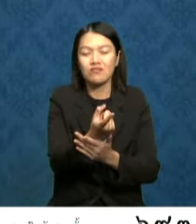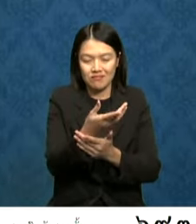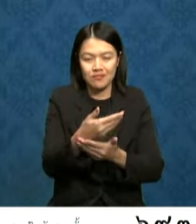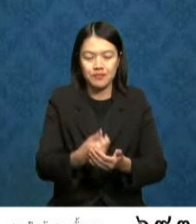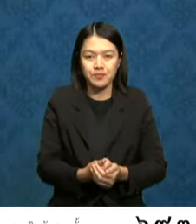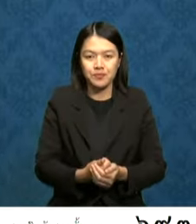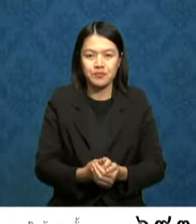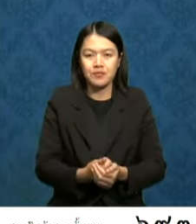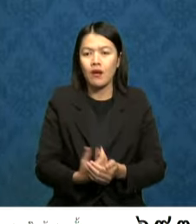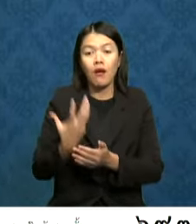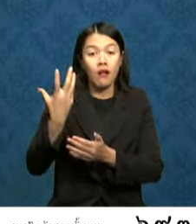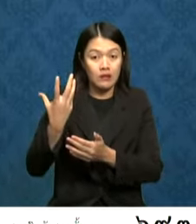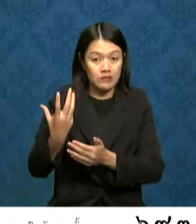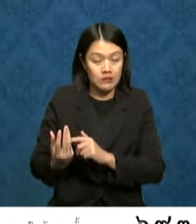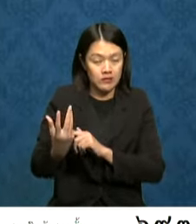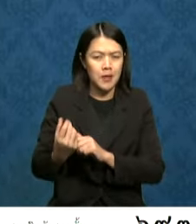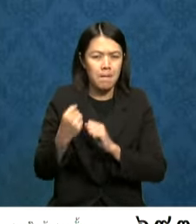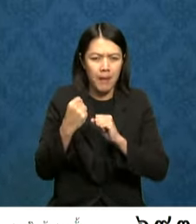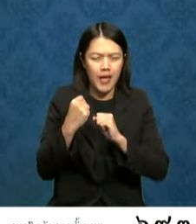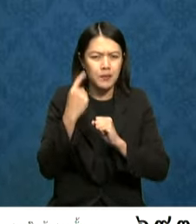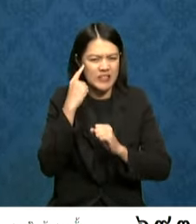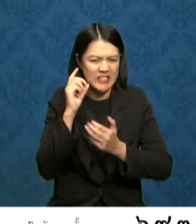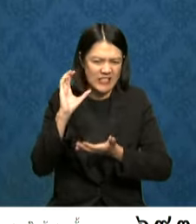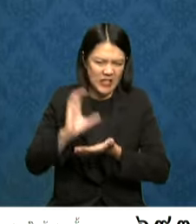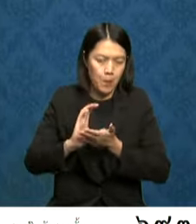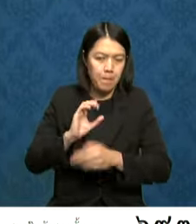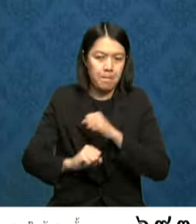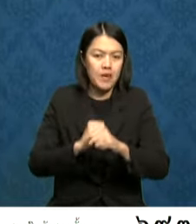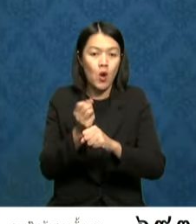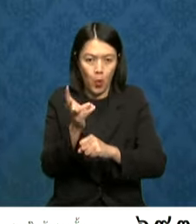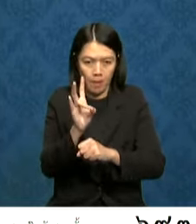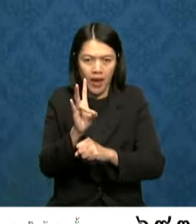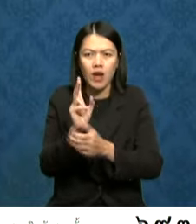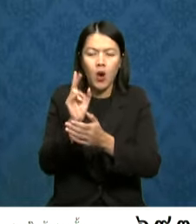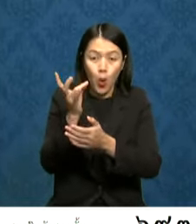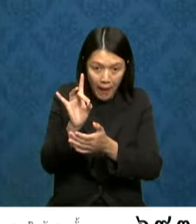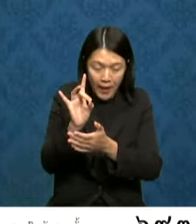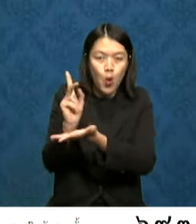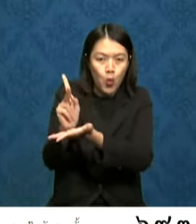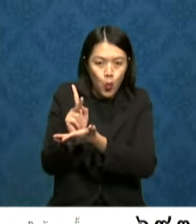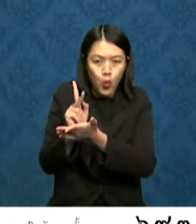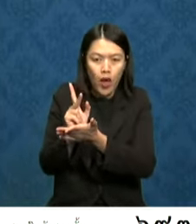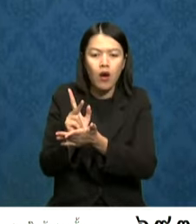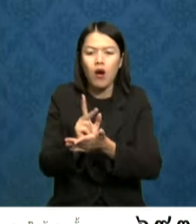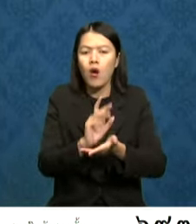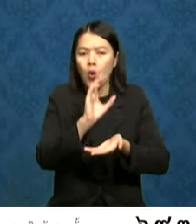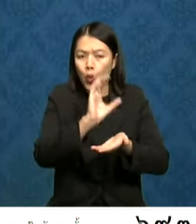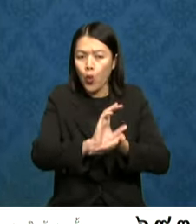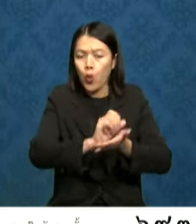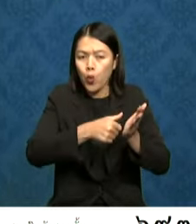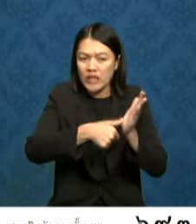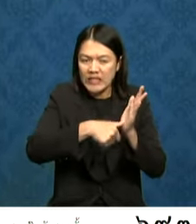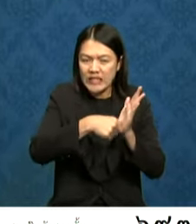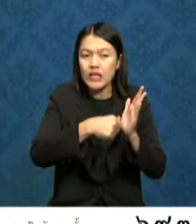ส่วนที่เหลือเนี่ยก็เอ่อพยายามจะเบ่งงบของปี 68นะกู้เพิ่มก็แล้วนะคะตัดลดงบที่ใช้ชำระหนี้